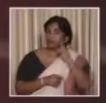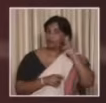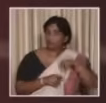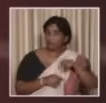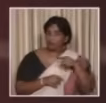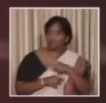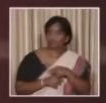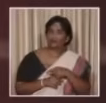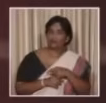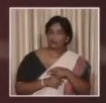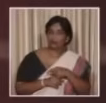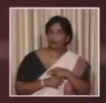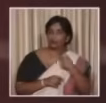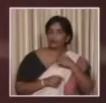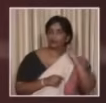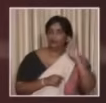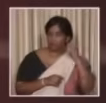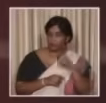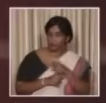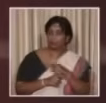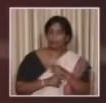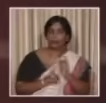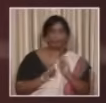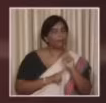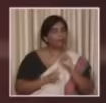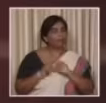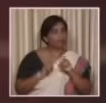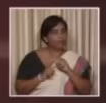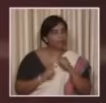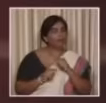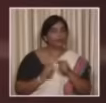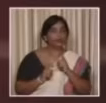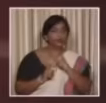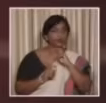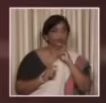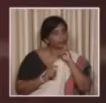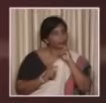විශ්වාසය විශේෂයෙන්ම මේ පාර්ලිමේන්තු විතරක් නෙවෙයි